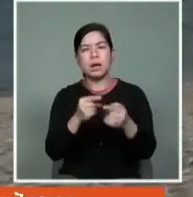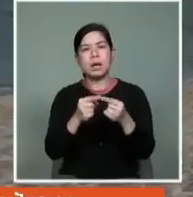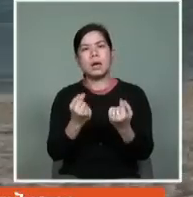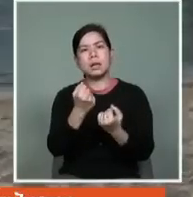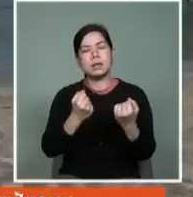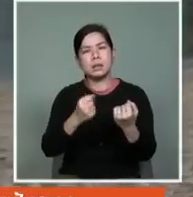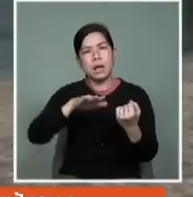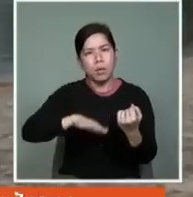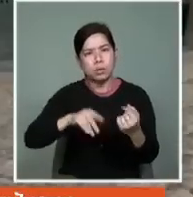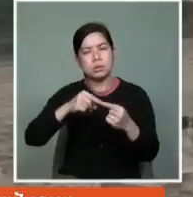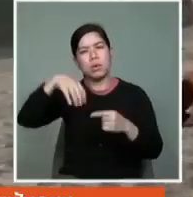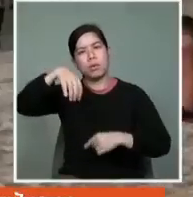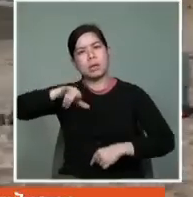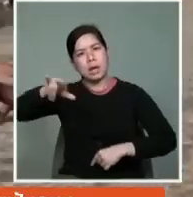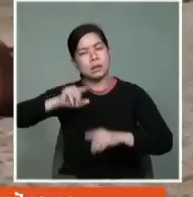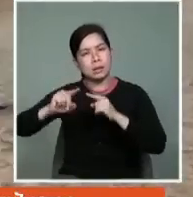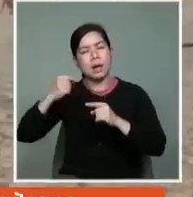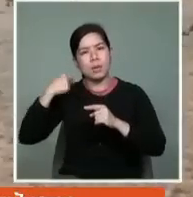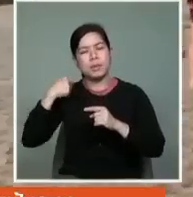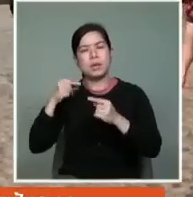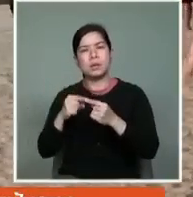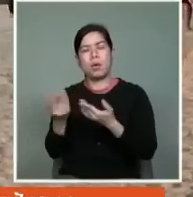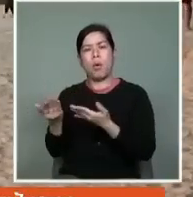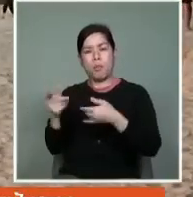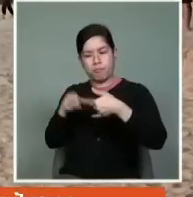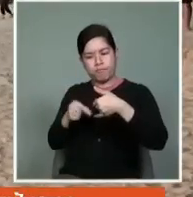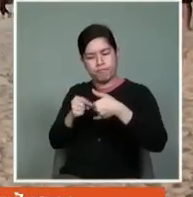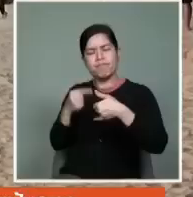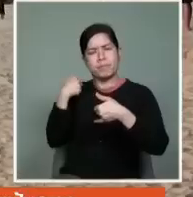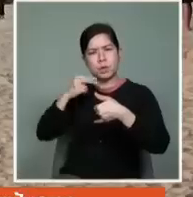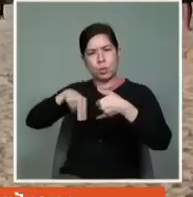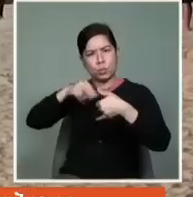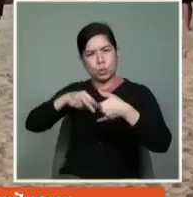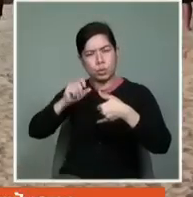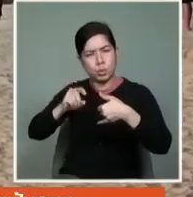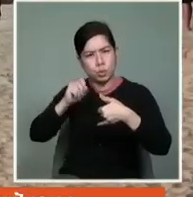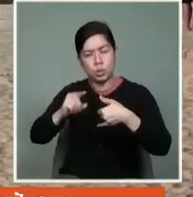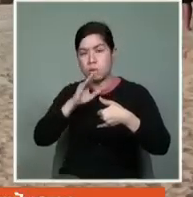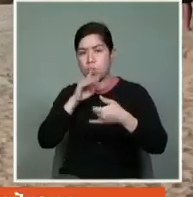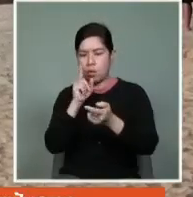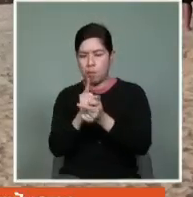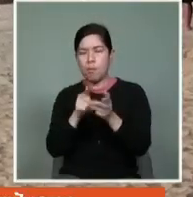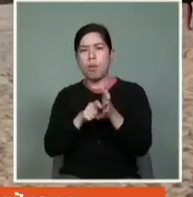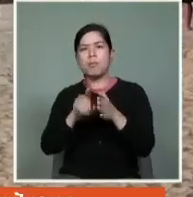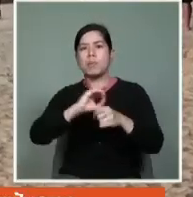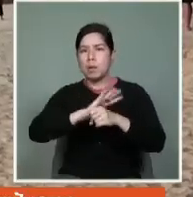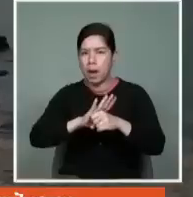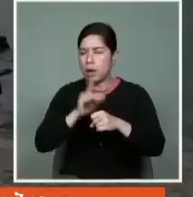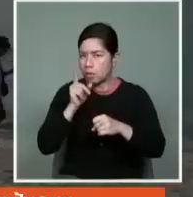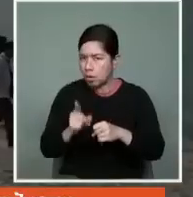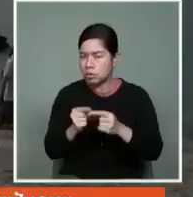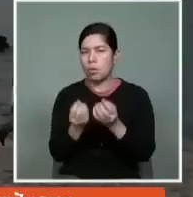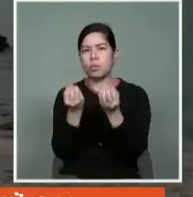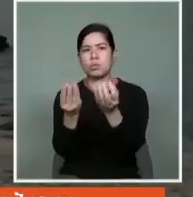ก็สามารถแจ้งเข้ามาเพื่อที่จะส่งตรวจหาเชื้อทันทีค่ะถ้าหากว่าตรวจพบเชื้อก็ต้องดำเนินการส่งโรงพยาบาลต่อไปนะคะ